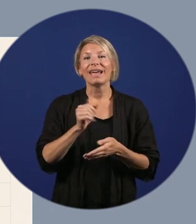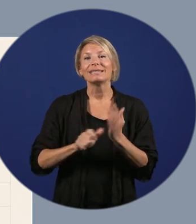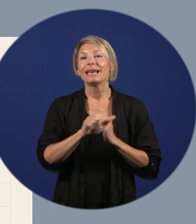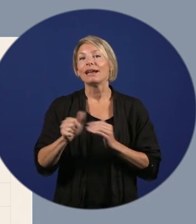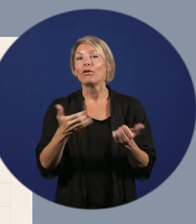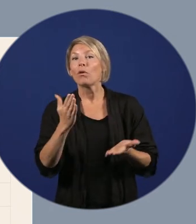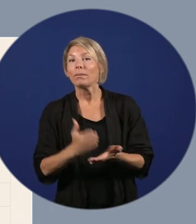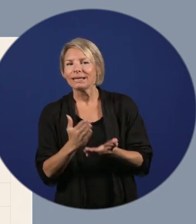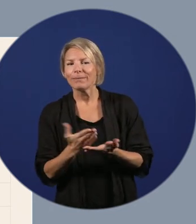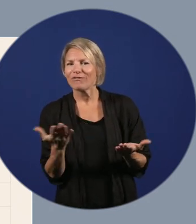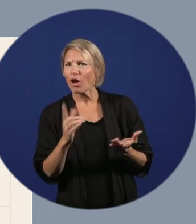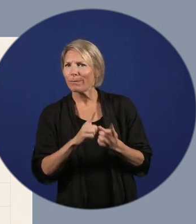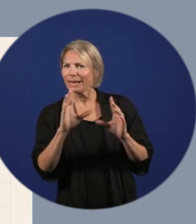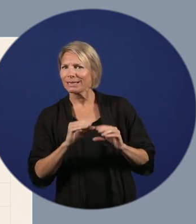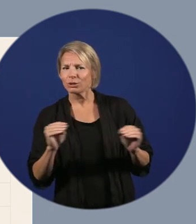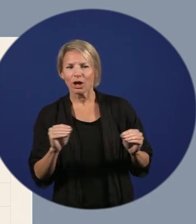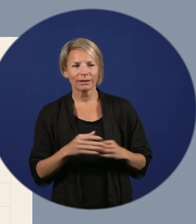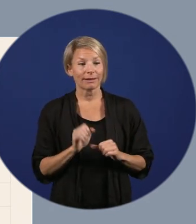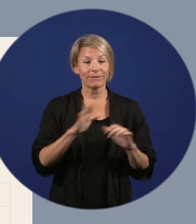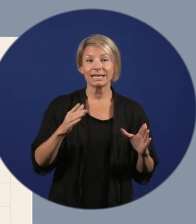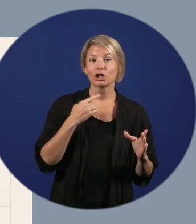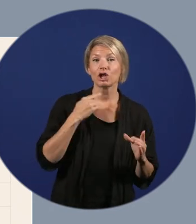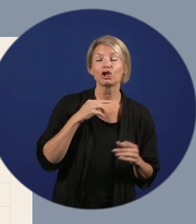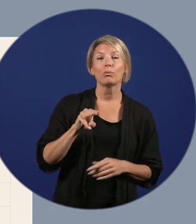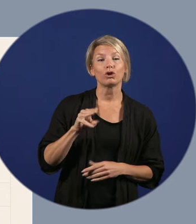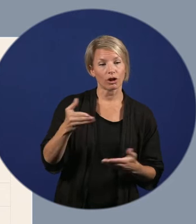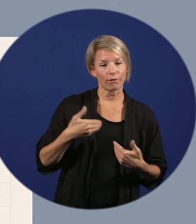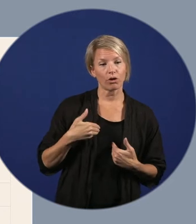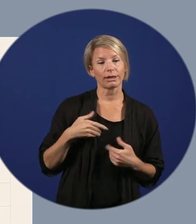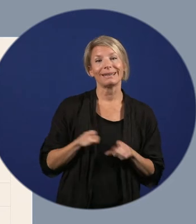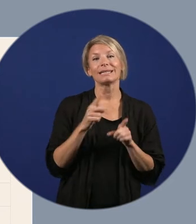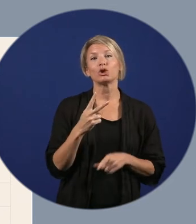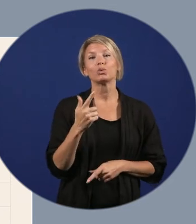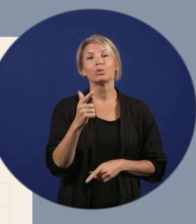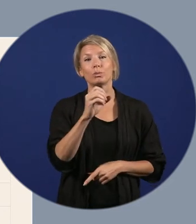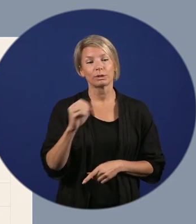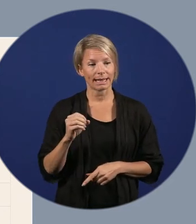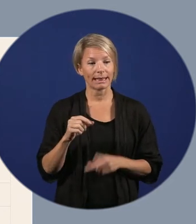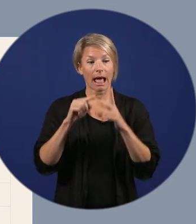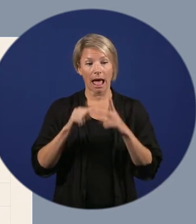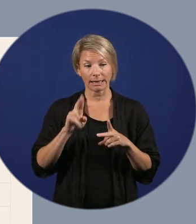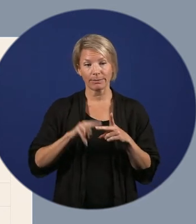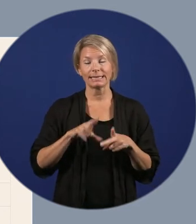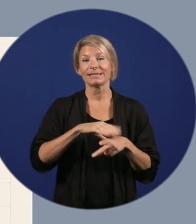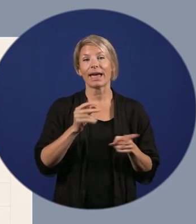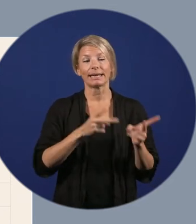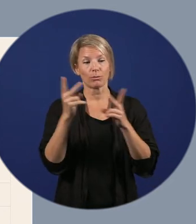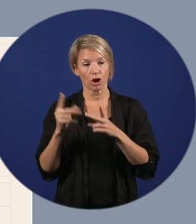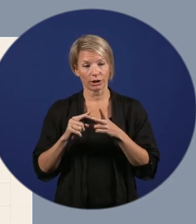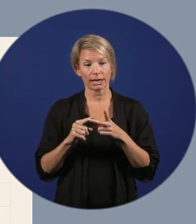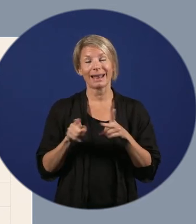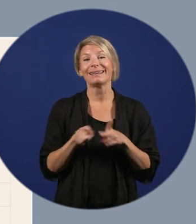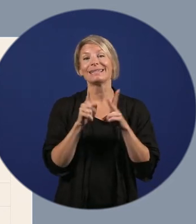bestämma. Flest röster har Moderaterna fått, nästan 27%. På andra plats kommer Sverigedemokraterna